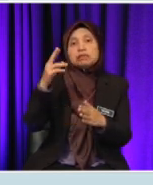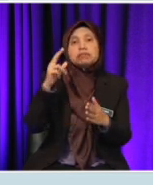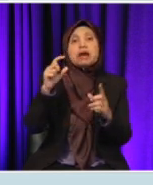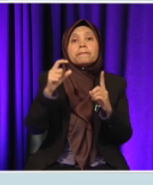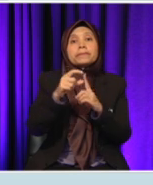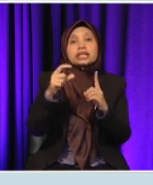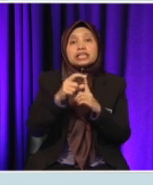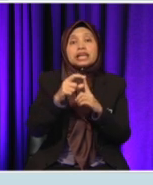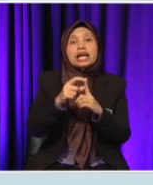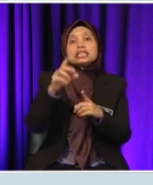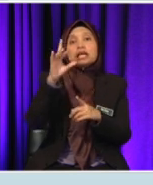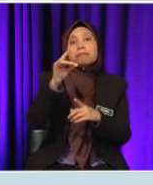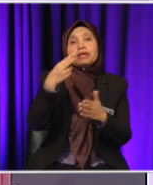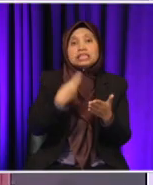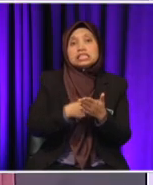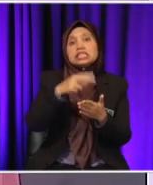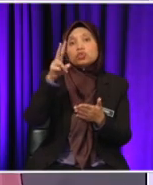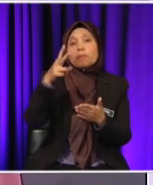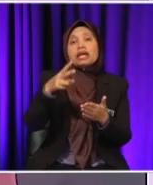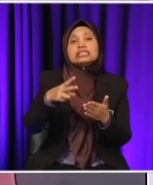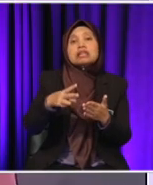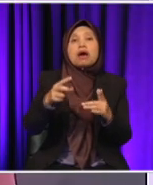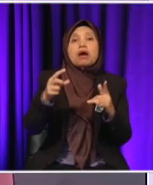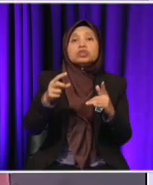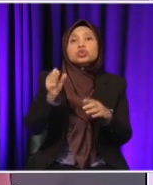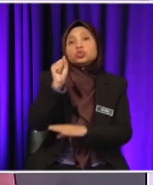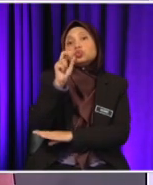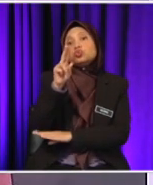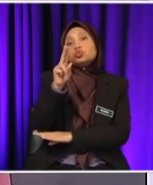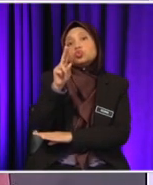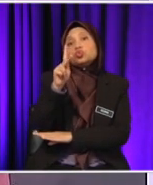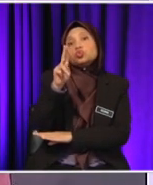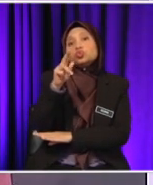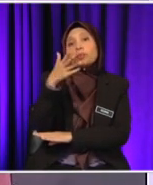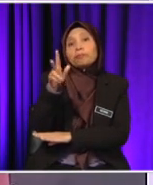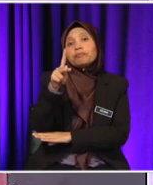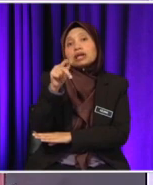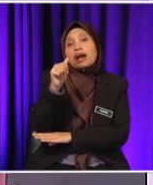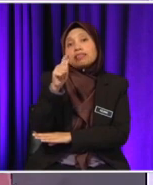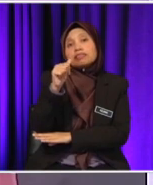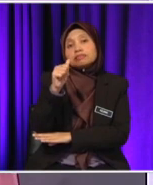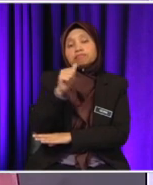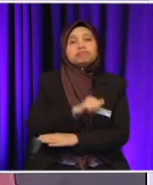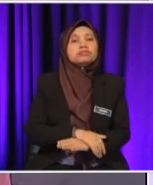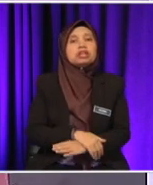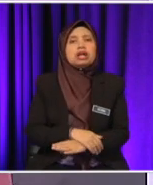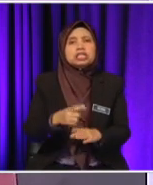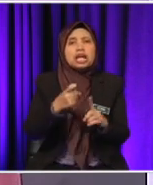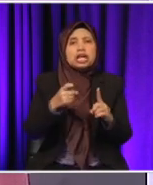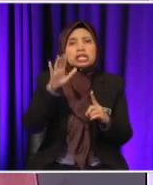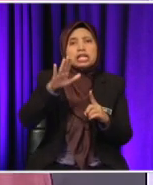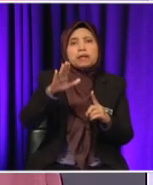suku kata semua kesuruan bukan kesuruhan oke tidak perih tiga kelima ciri ataupun dan sebagai